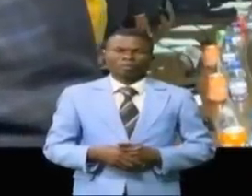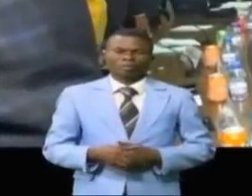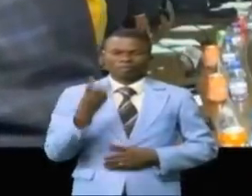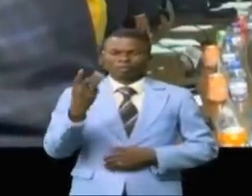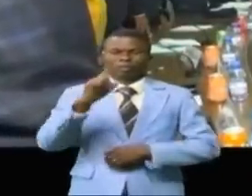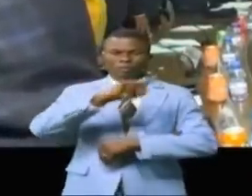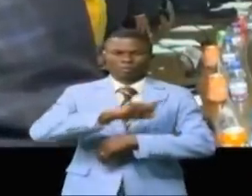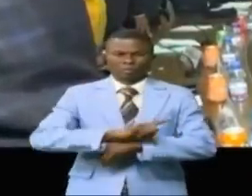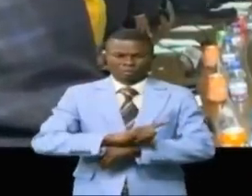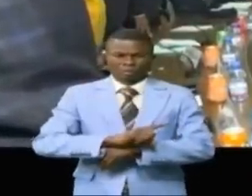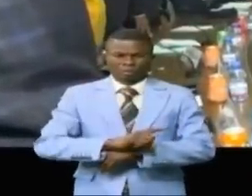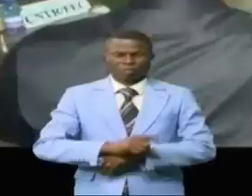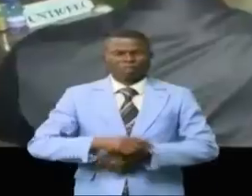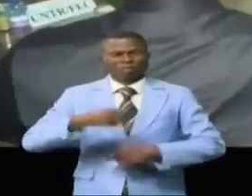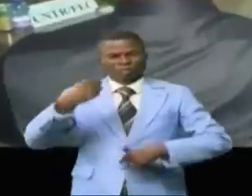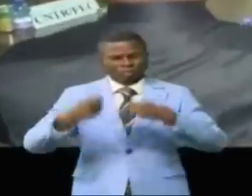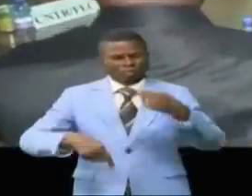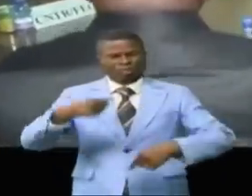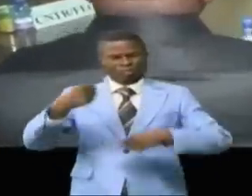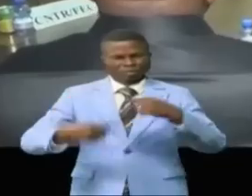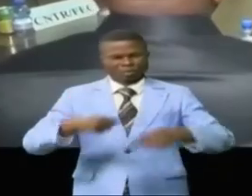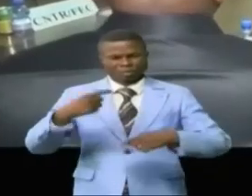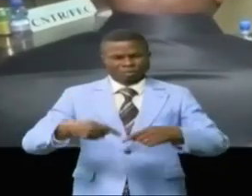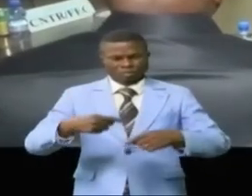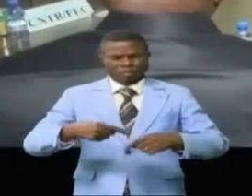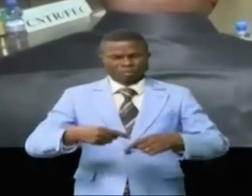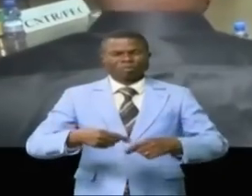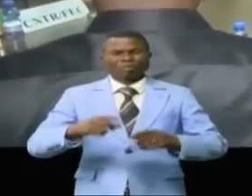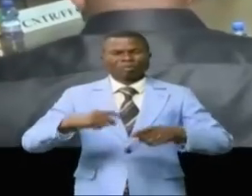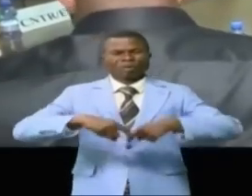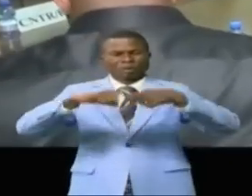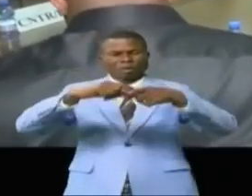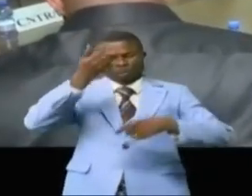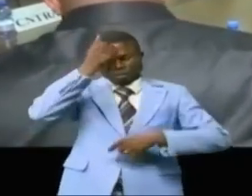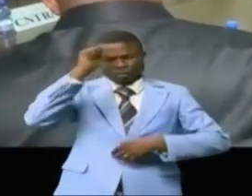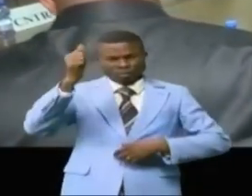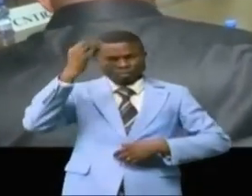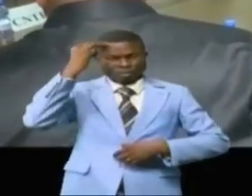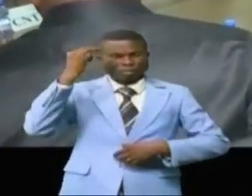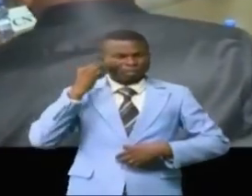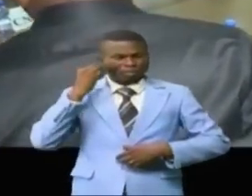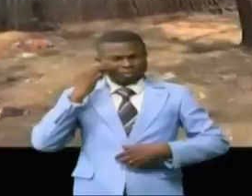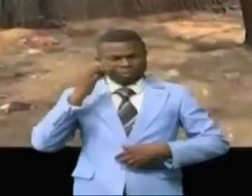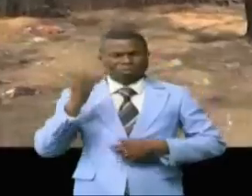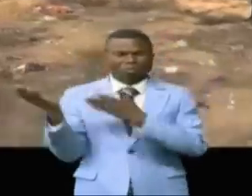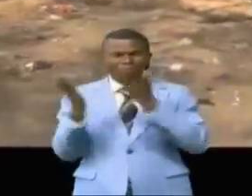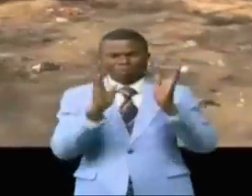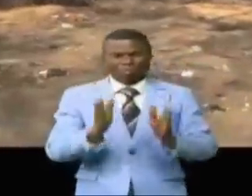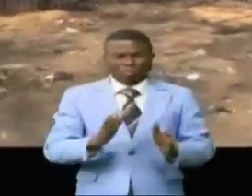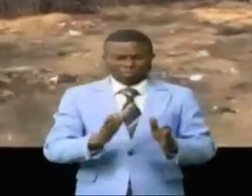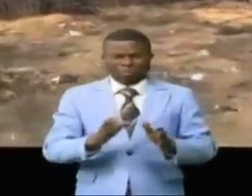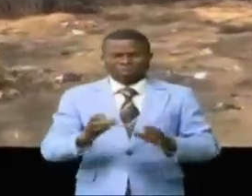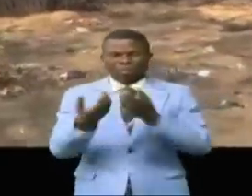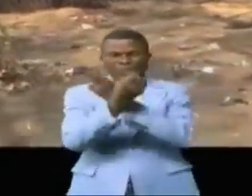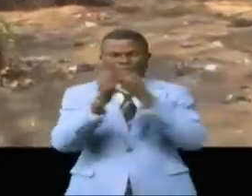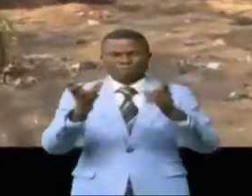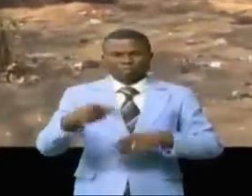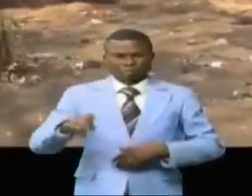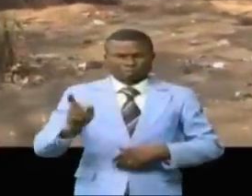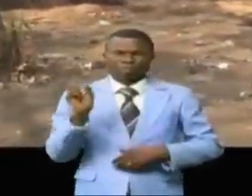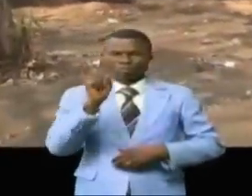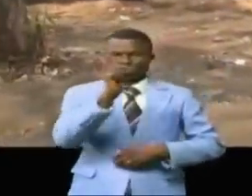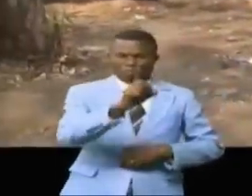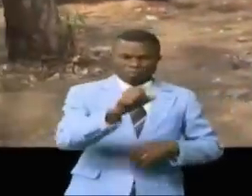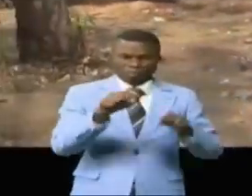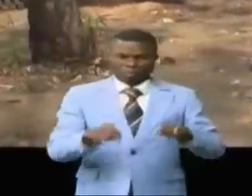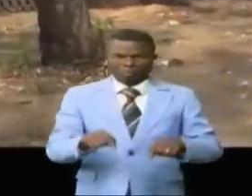de longues négociations qui ont abouti à la levée de la grève. Les ministres de transport, voie des communications et des enclavements s'est rendu cette